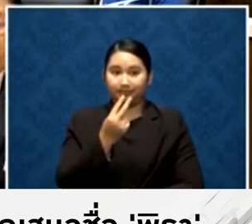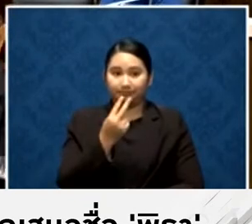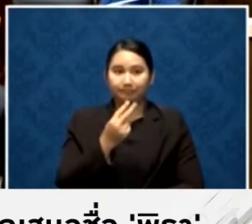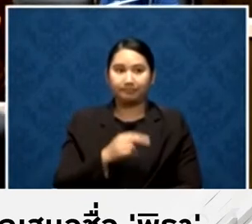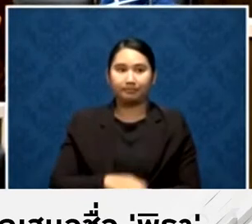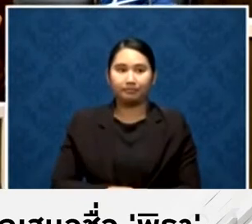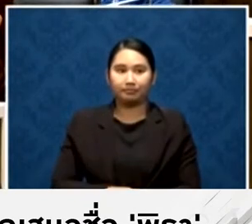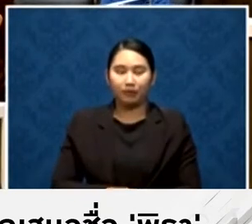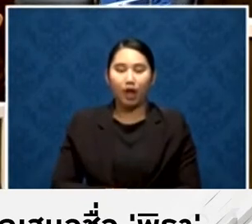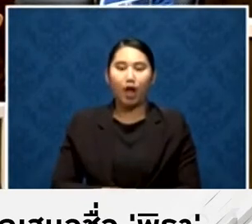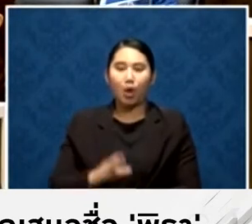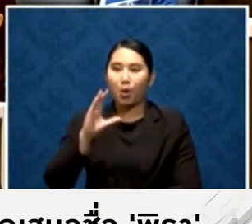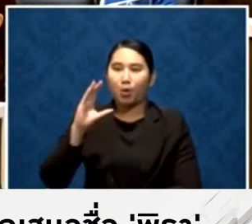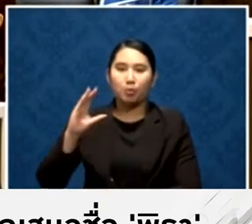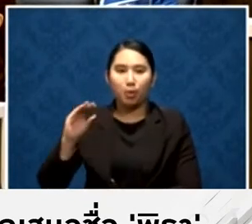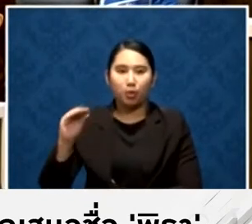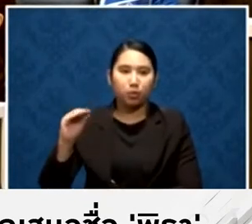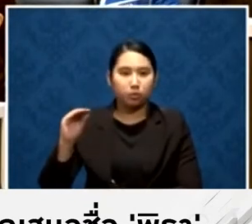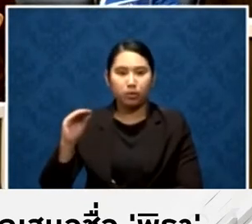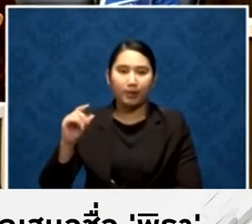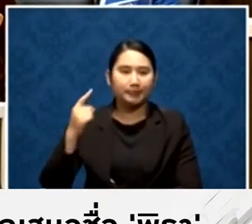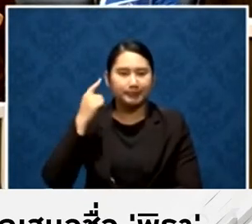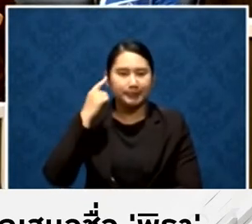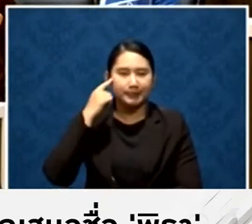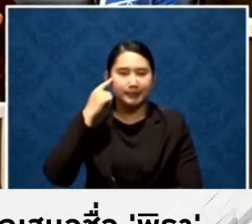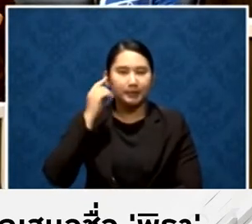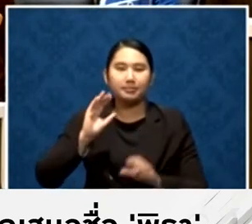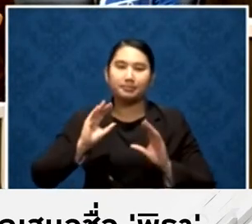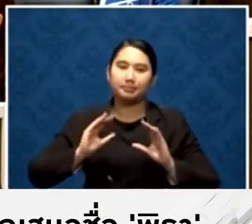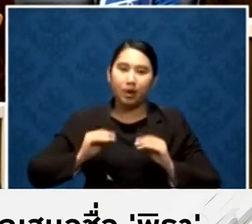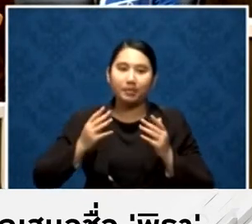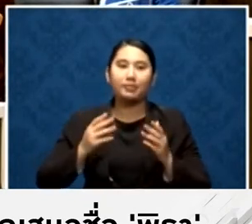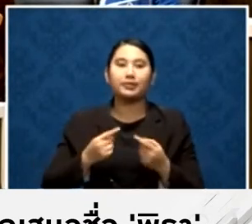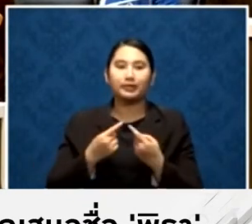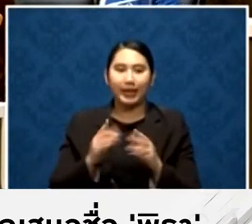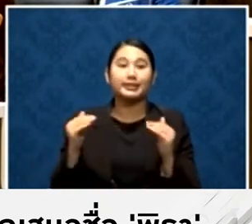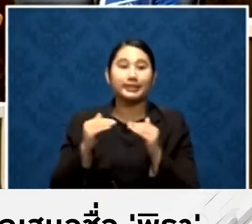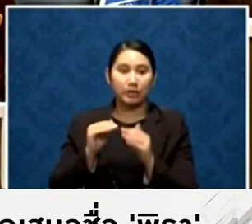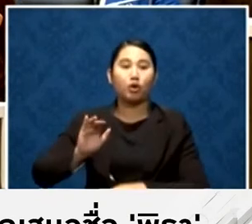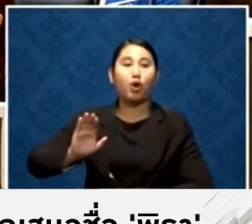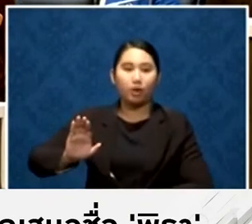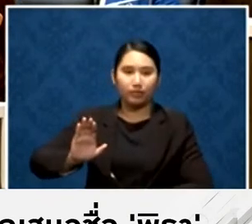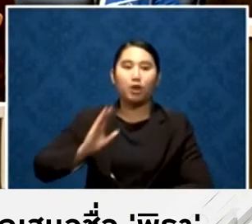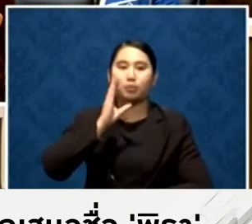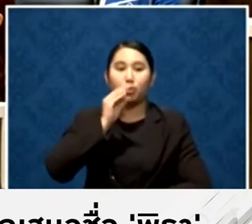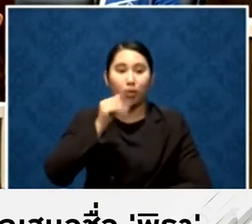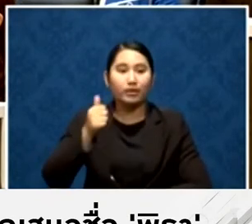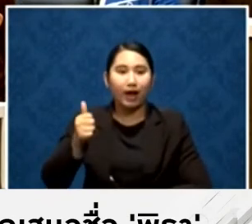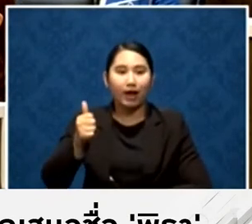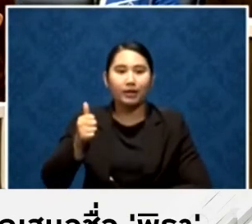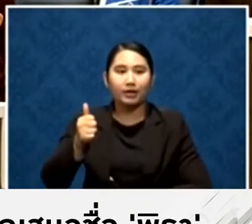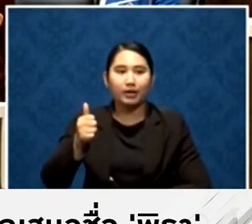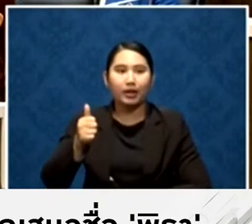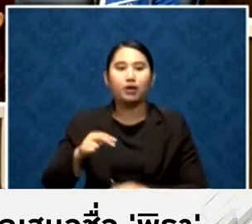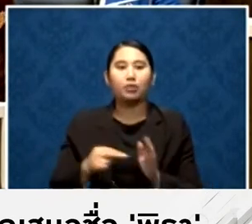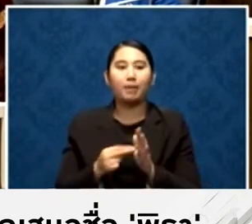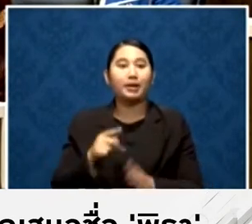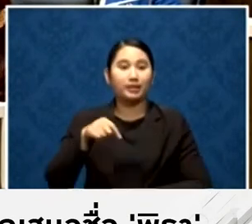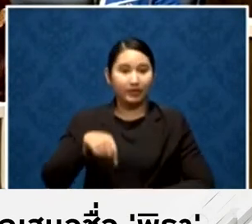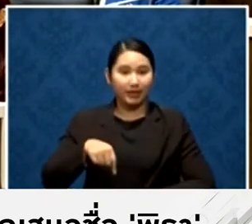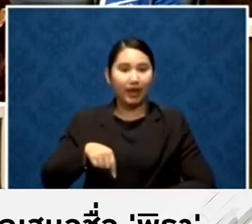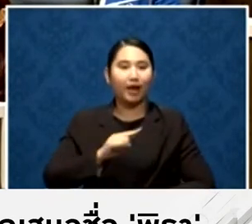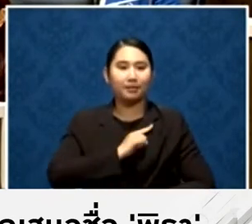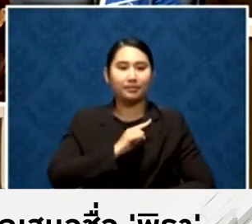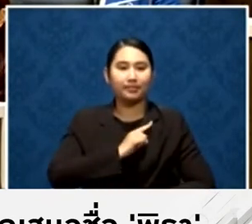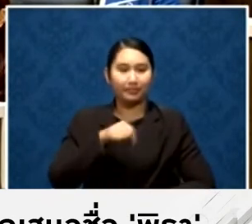การลงสัตยาบันที่คุณชาดากังวลนั้นไม่ได้เป็นประเด็นเพราะประเทศต่างๆที่ปกครองด้วยระบอบเดียวกับไทยเขาก็ลงนามมาทั้งสิ้นเนี่ย ครับ สิ่งที่น่ากลัวที่สุดคือการมี